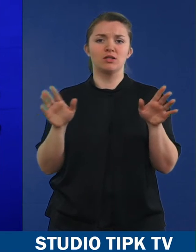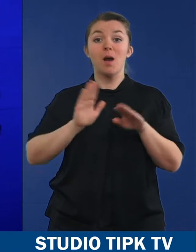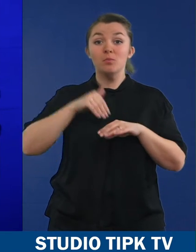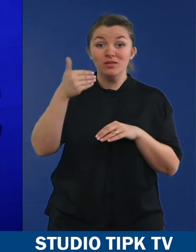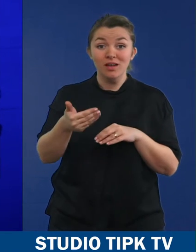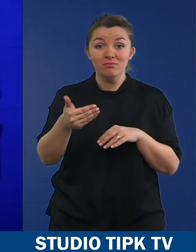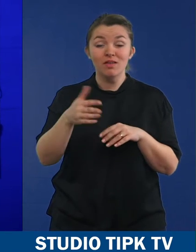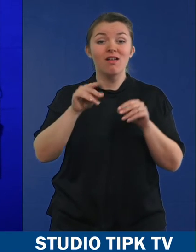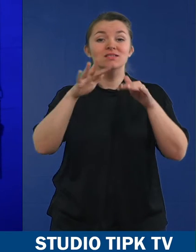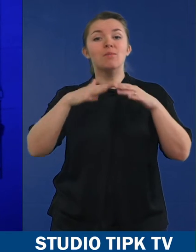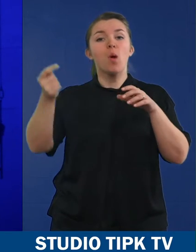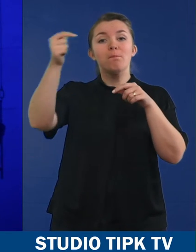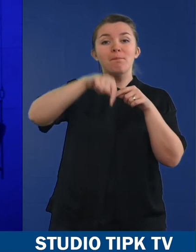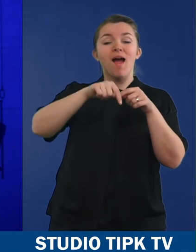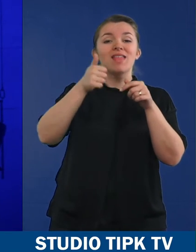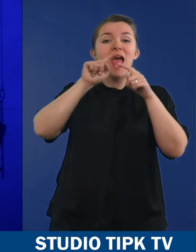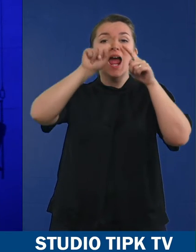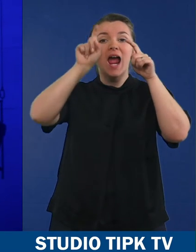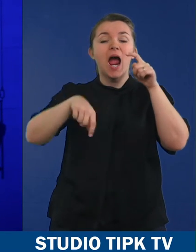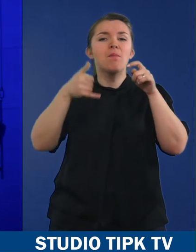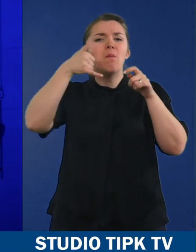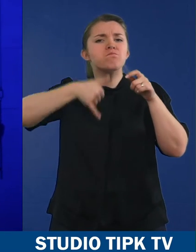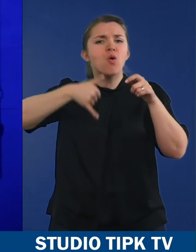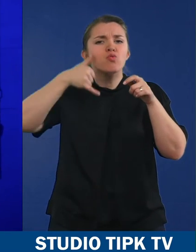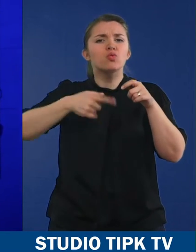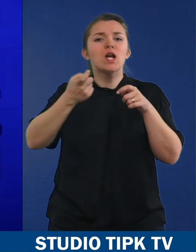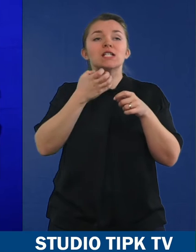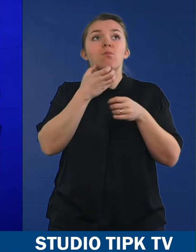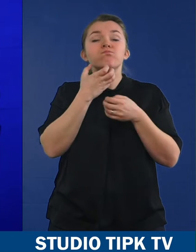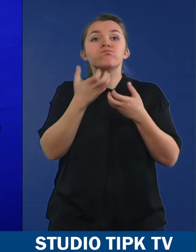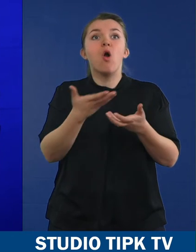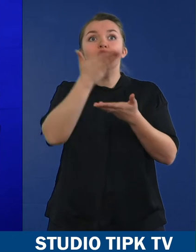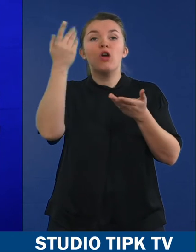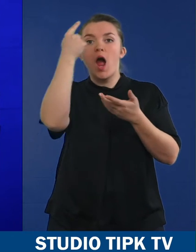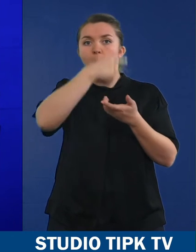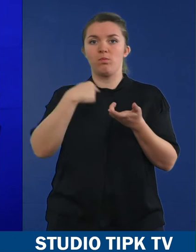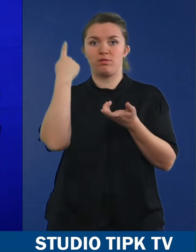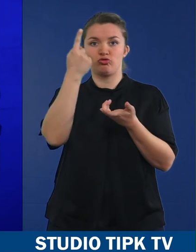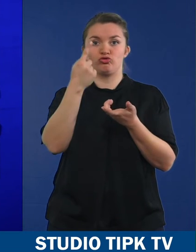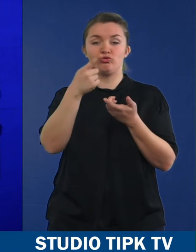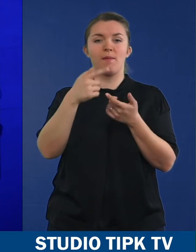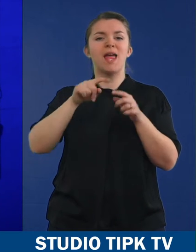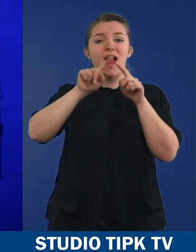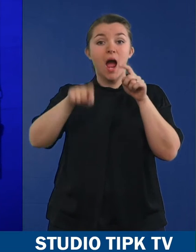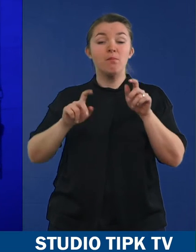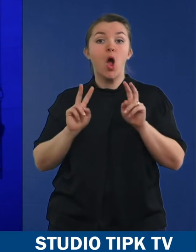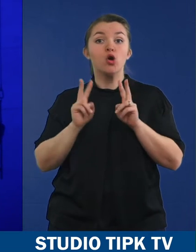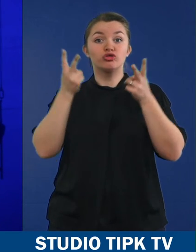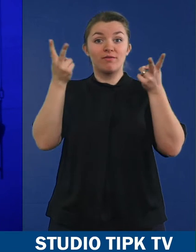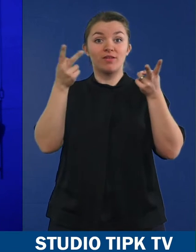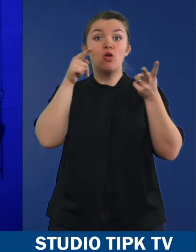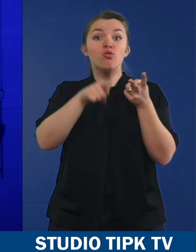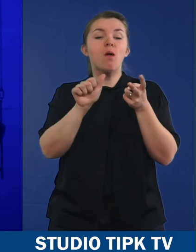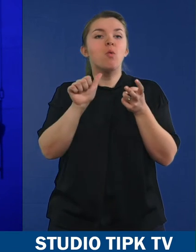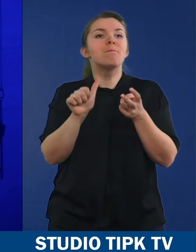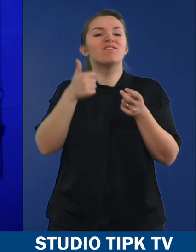Potem je na zemljo padla kaplja potu iz Božjega obličja. Kaplja oživi